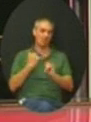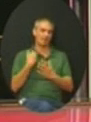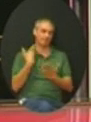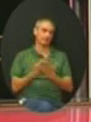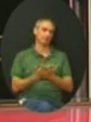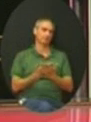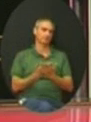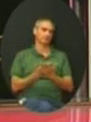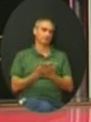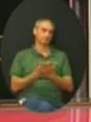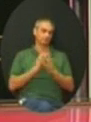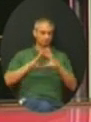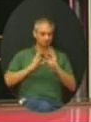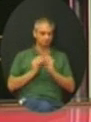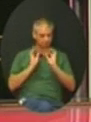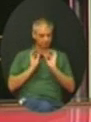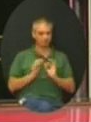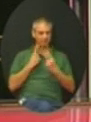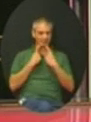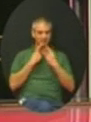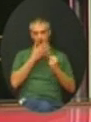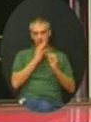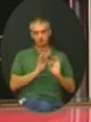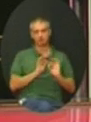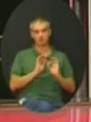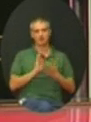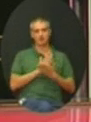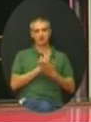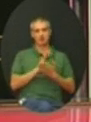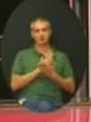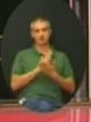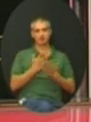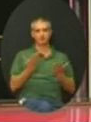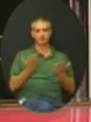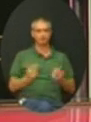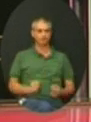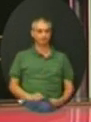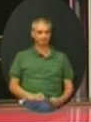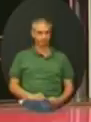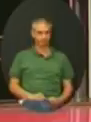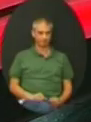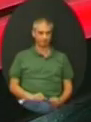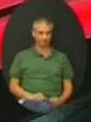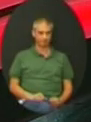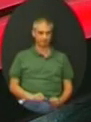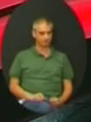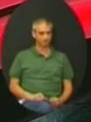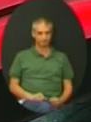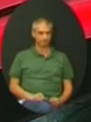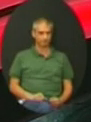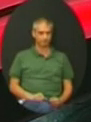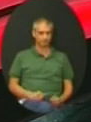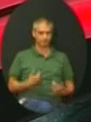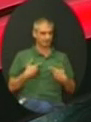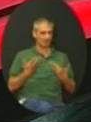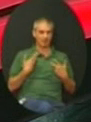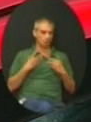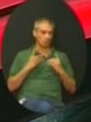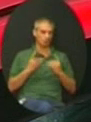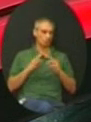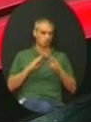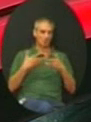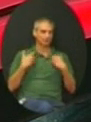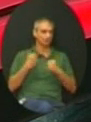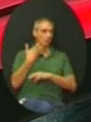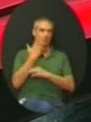הדברים מגובשים לדיון רציני ולהחלטה באחת מדרכי הפעולה האפשריות. בעצם אין לנו מועצה לביטחון לאומי כבר